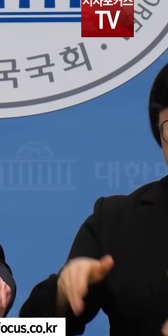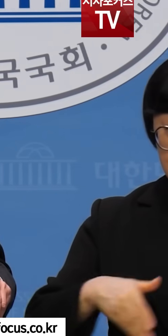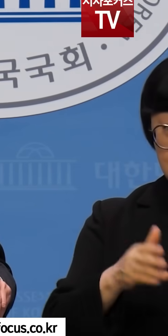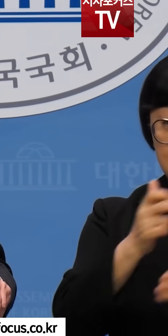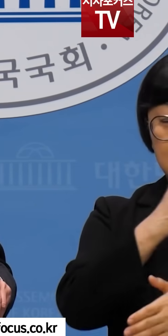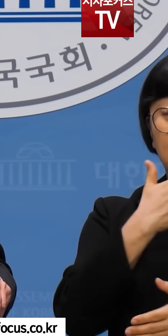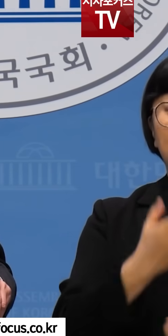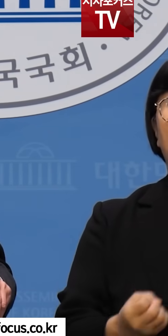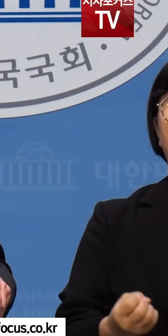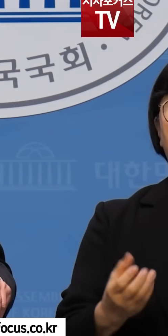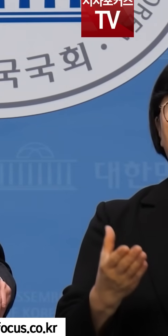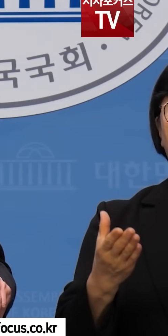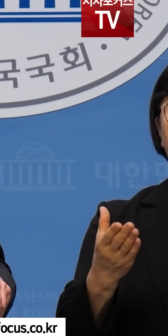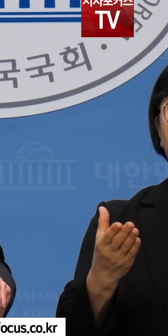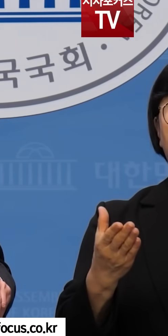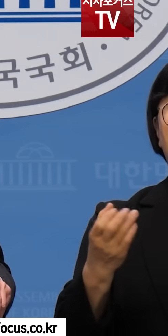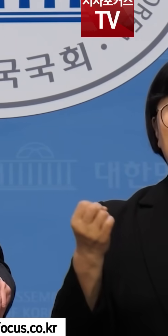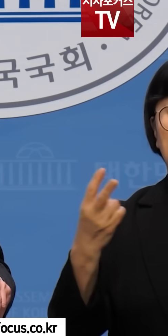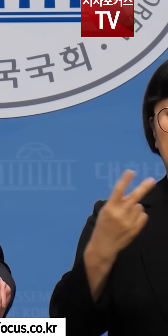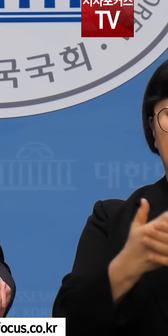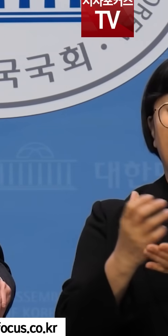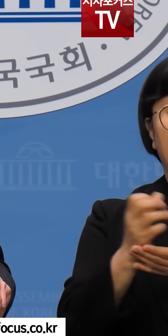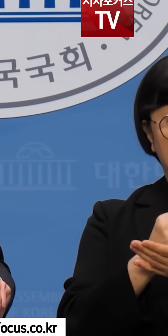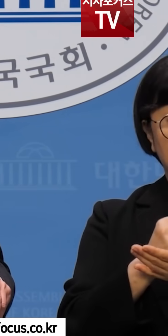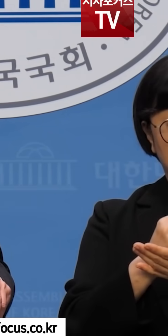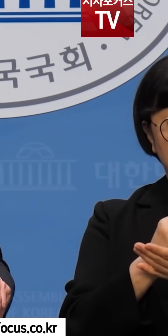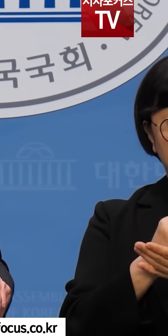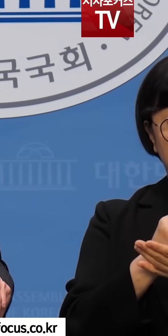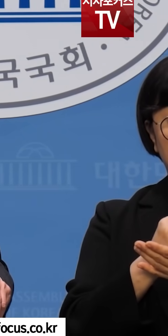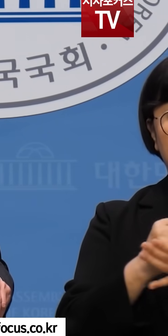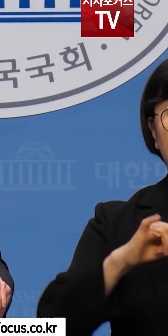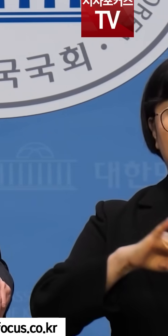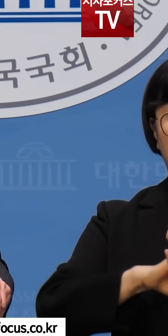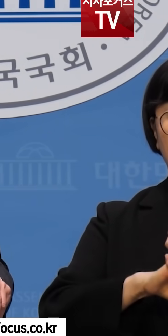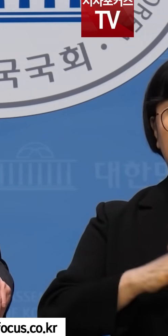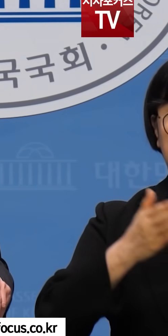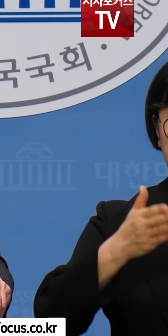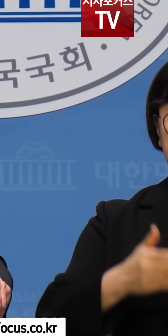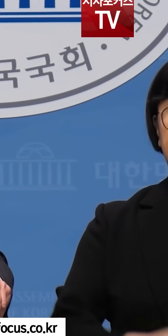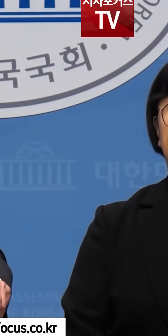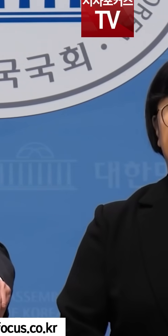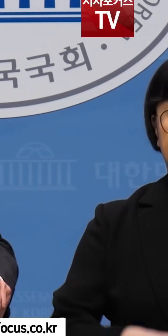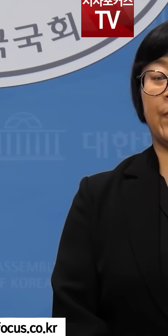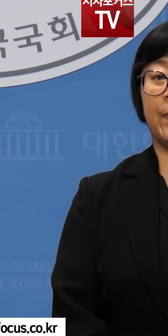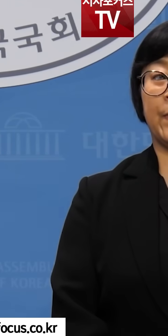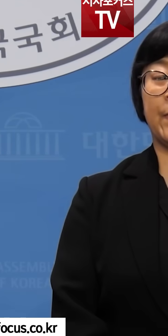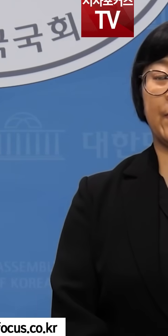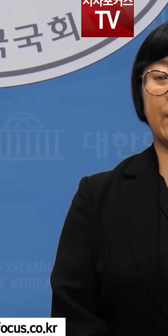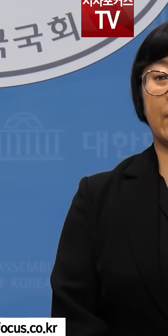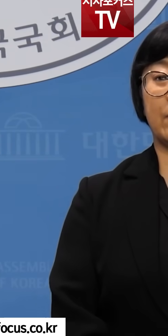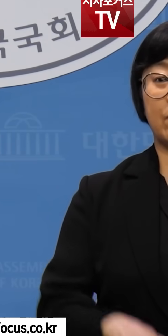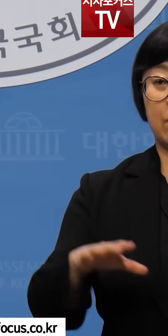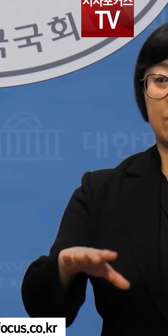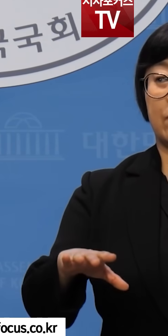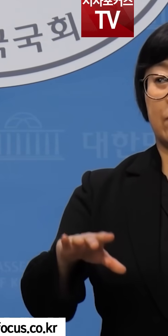큰 축복과 행운을 빌어주시기를 간곡하게 부탁드립니다. 고맙습니다.